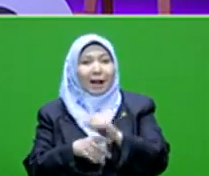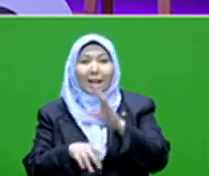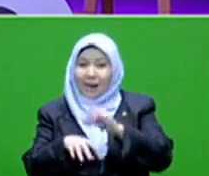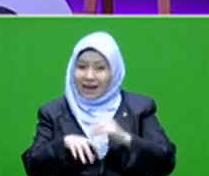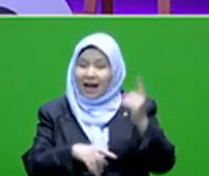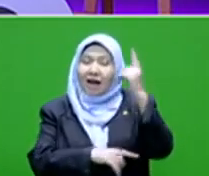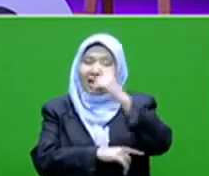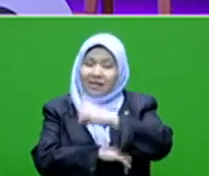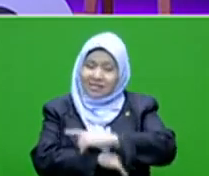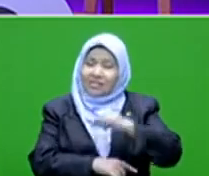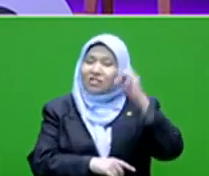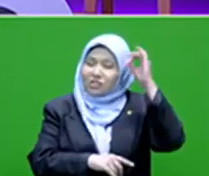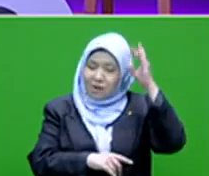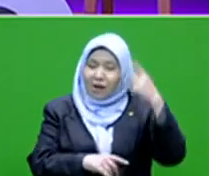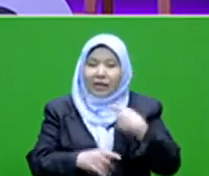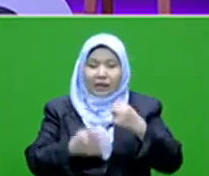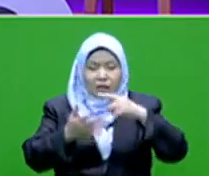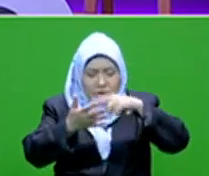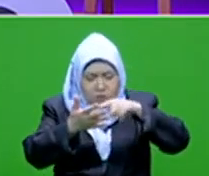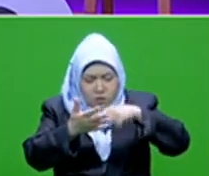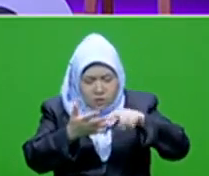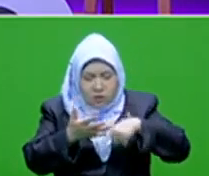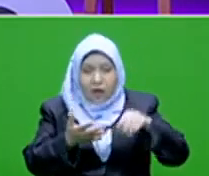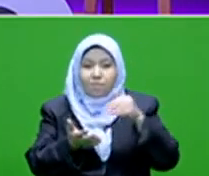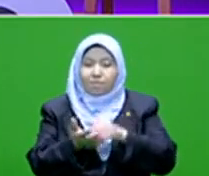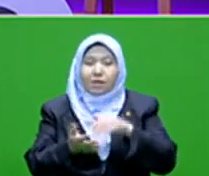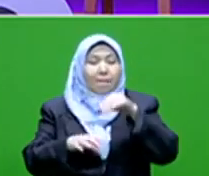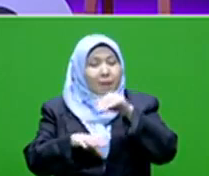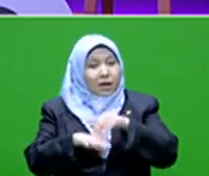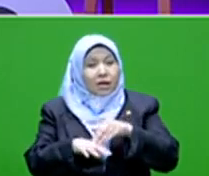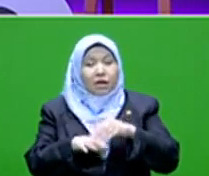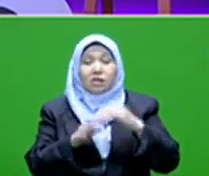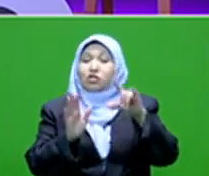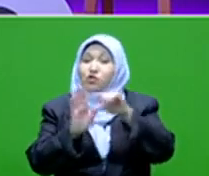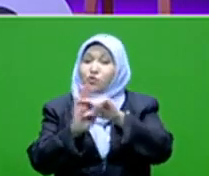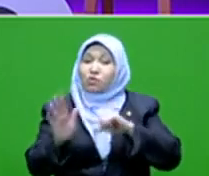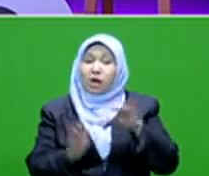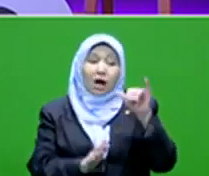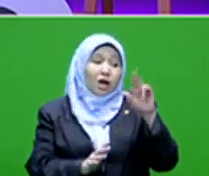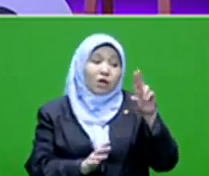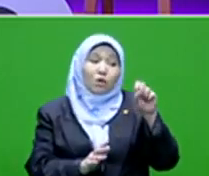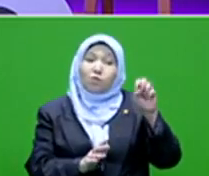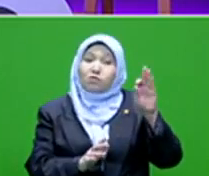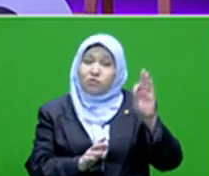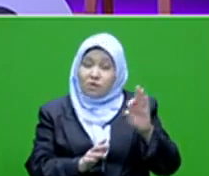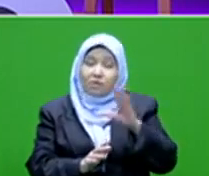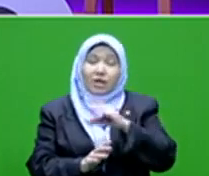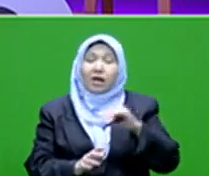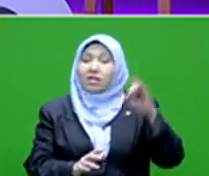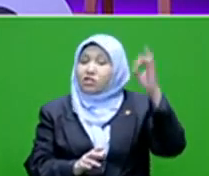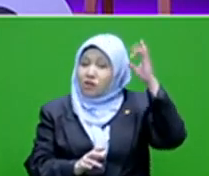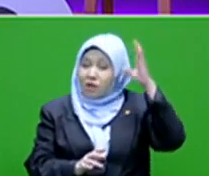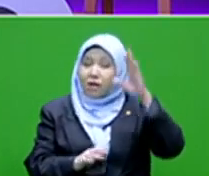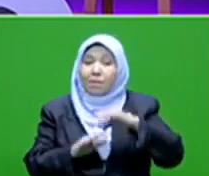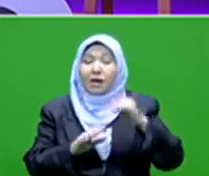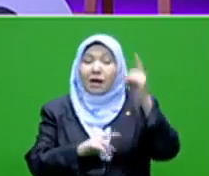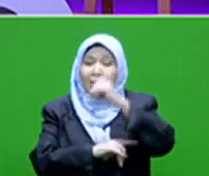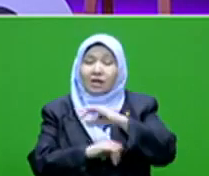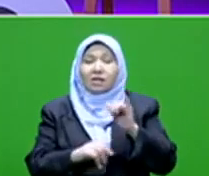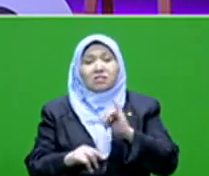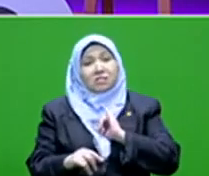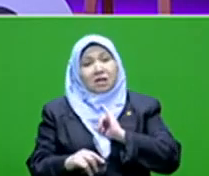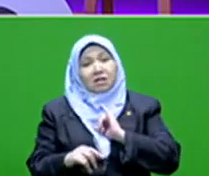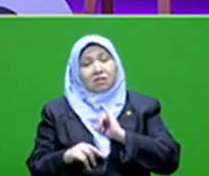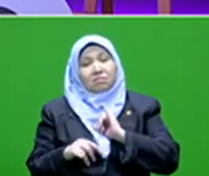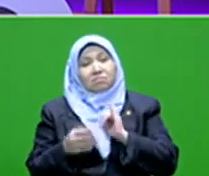kita mengulang kaji masih lagi pada surah Yusuf, dan insyaAllah pada hari ini walaupun saya di